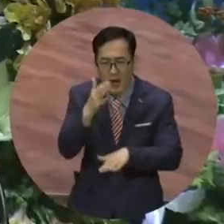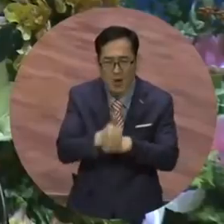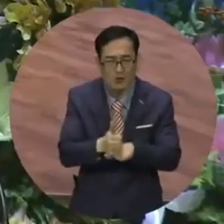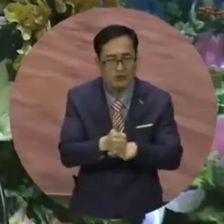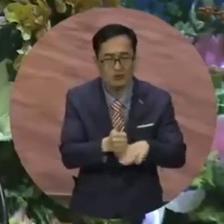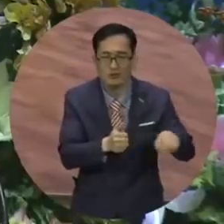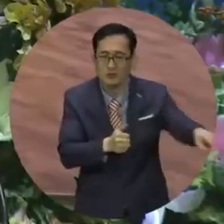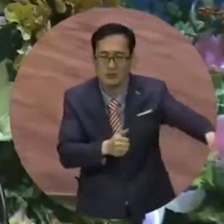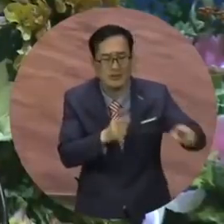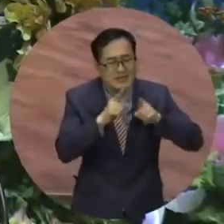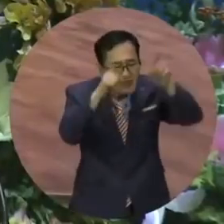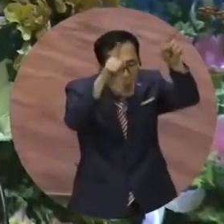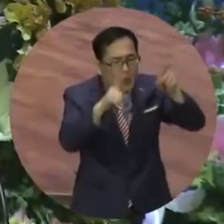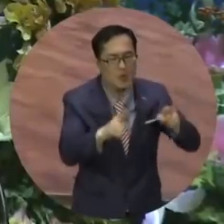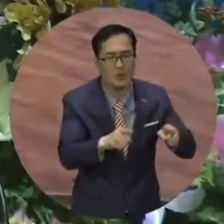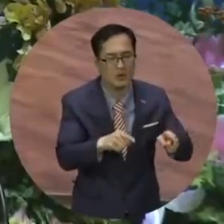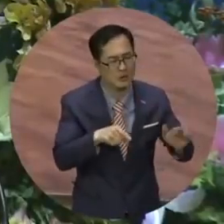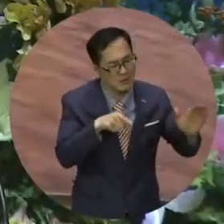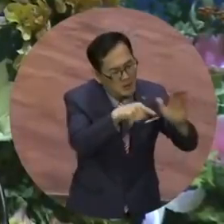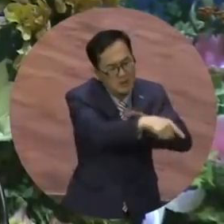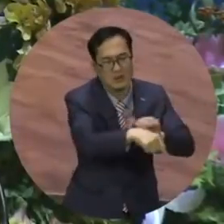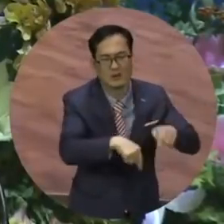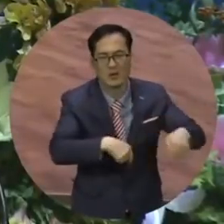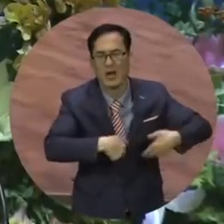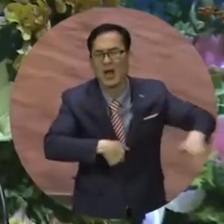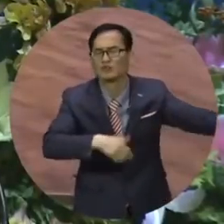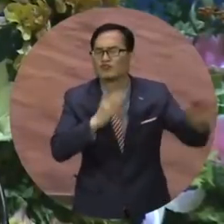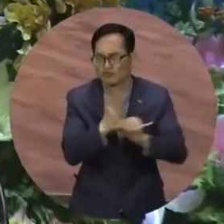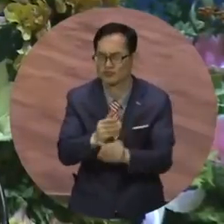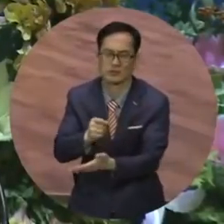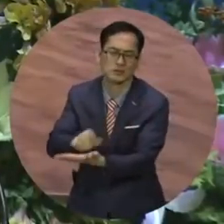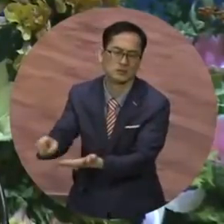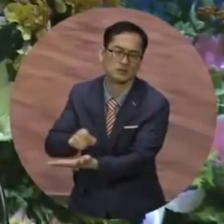지옥불에 떨어지는구나. 그분 다 열렸어요.